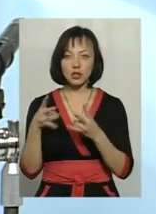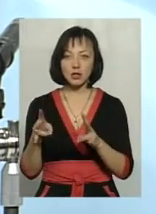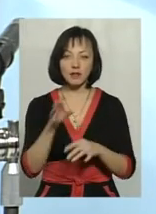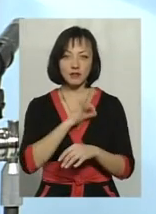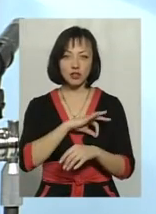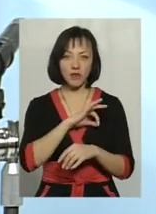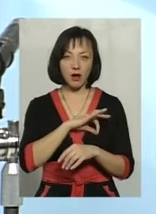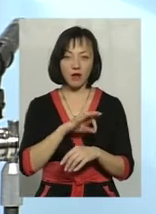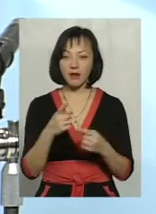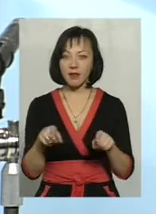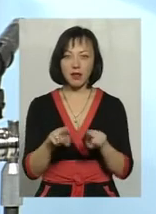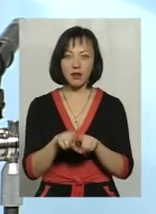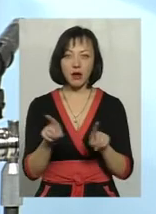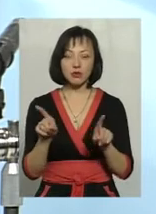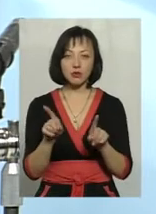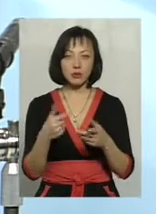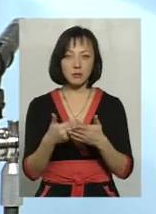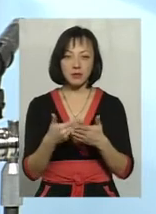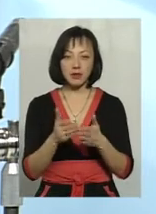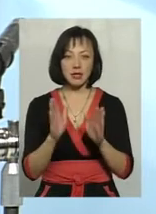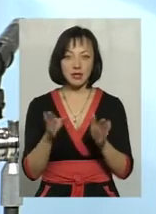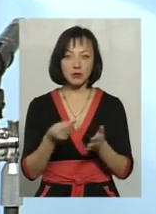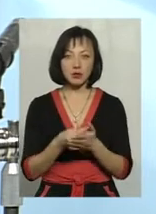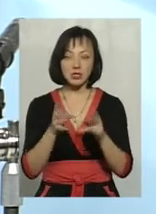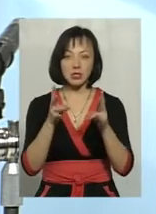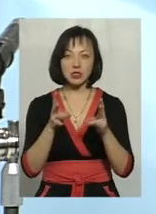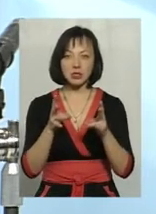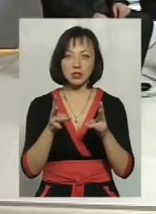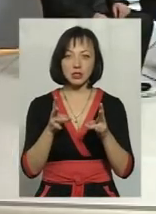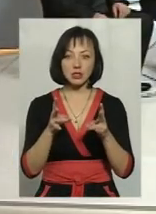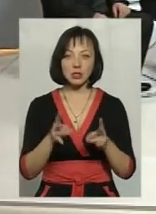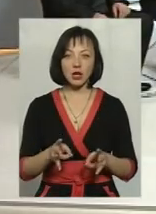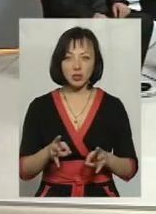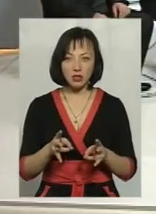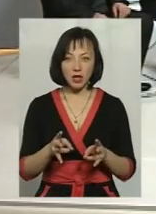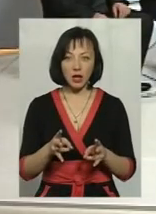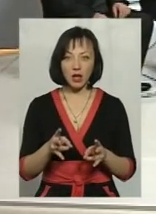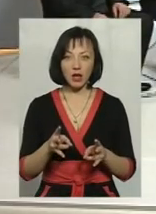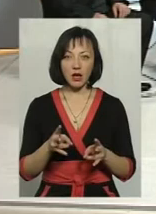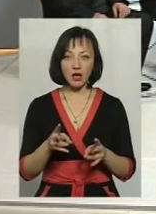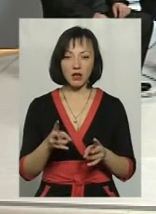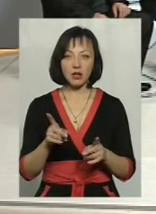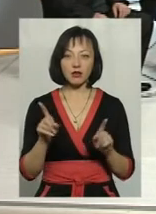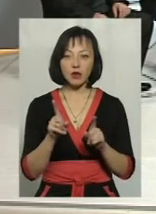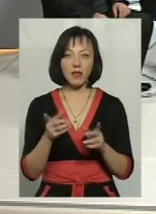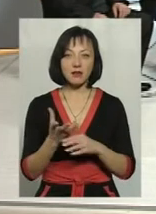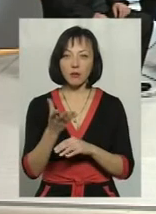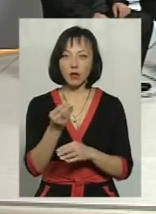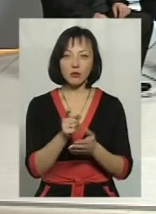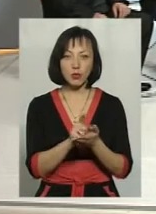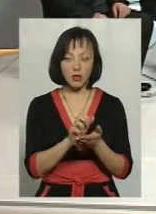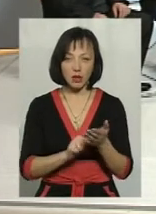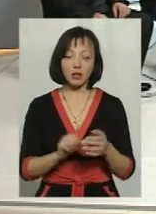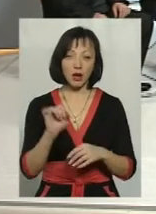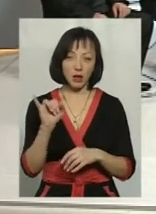вживання. Тобто не так, що, наприклад, не тільки бюджет страждає від того, що не сплачується акцизний податок, а й